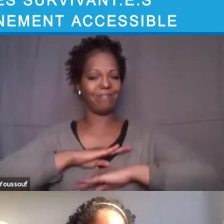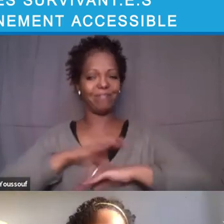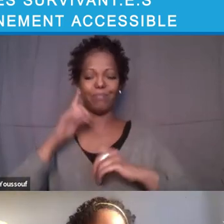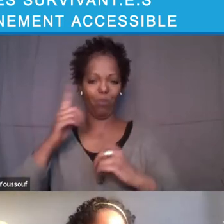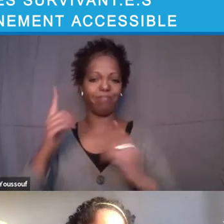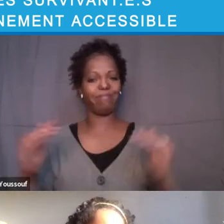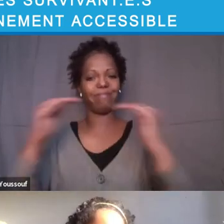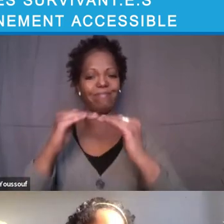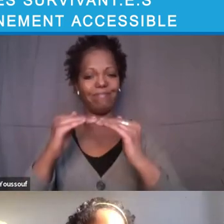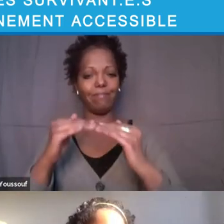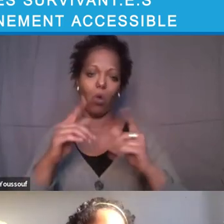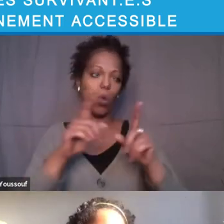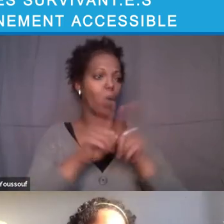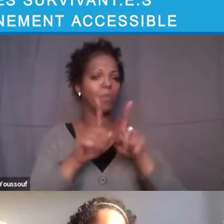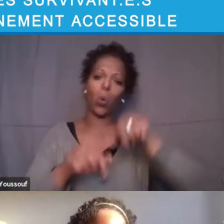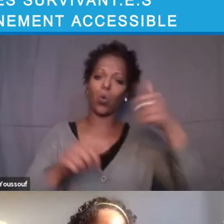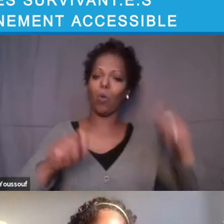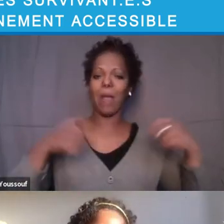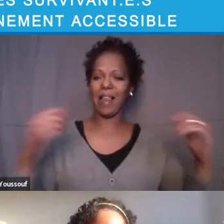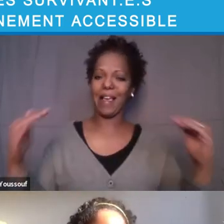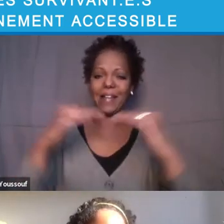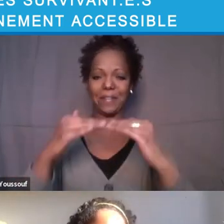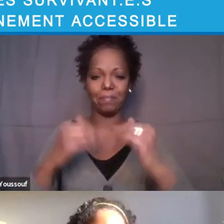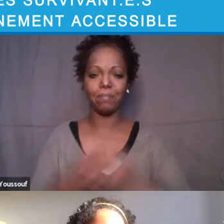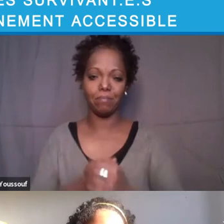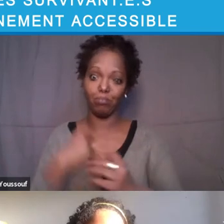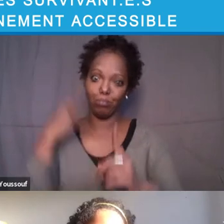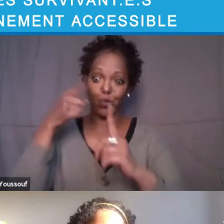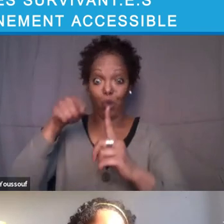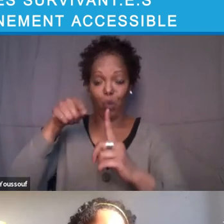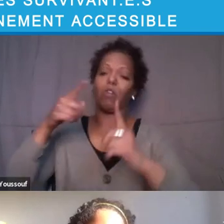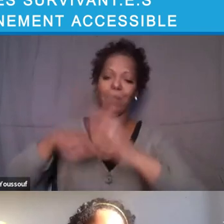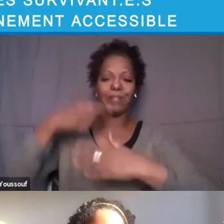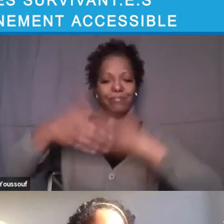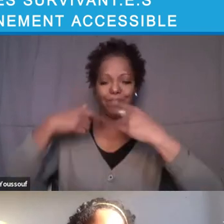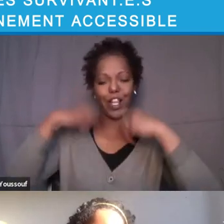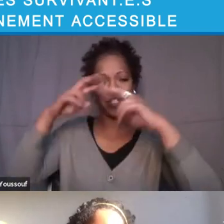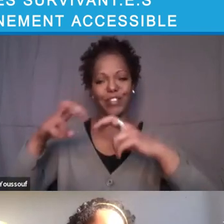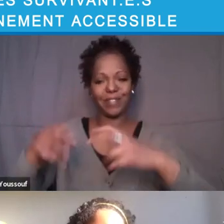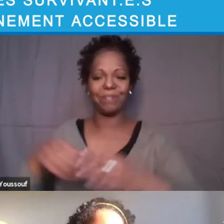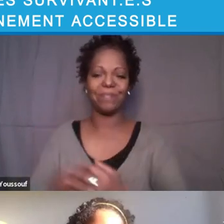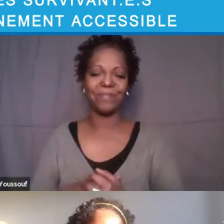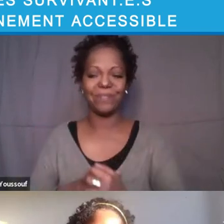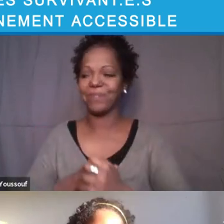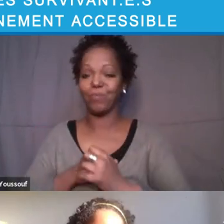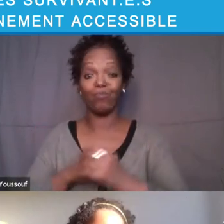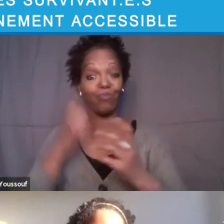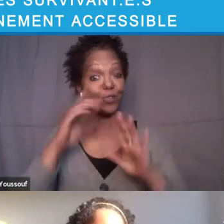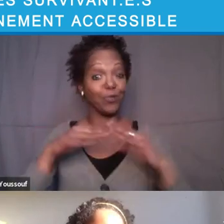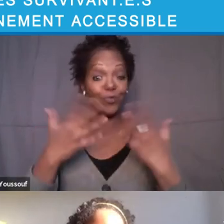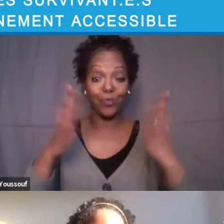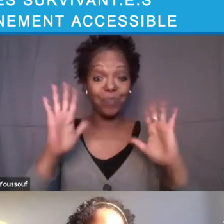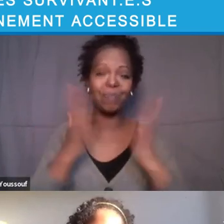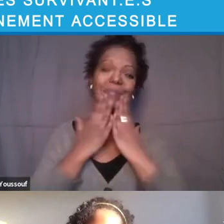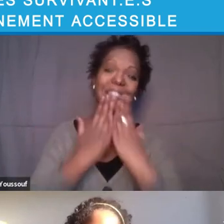de l'information, des outils pour arriver à une inclusion sociale normale. Donc, je continue